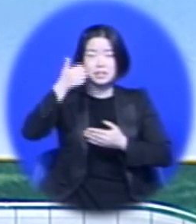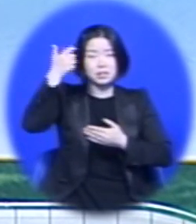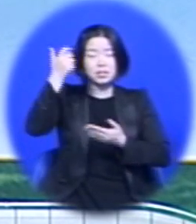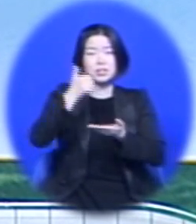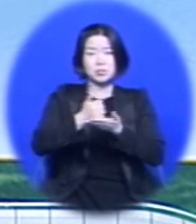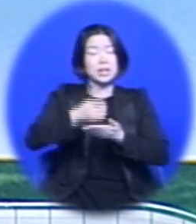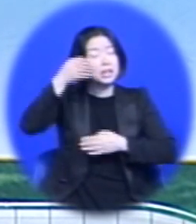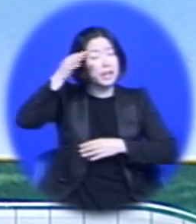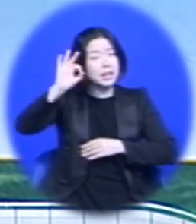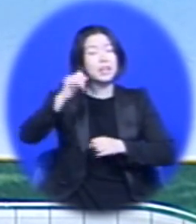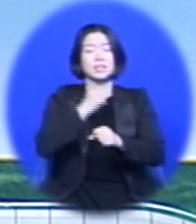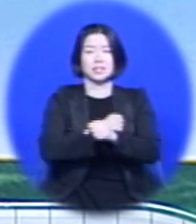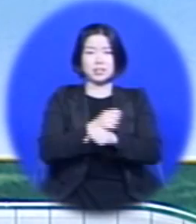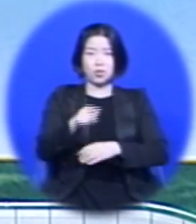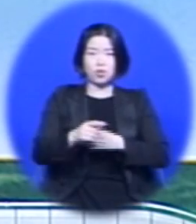깨달아지는 사람.